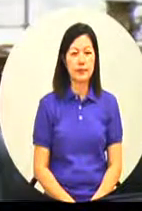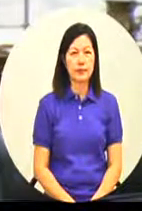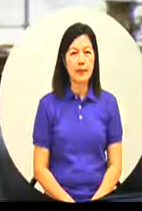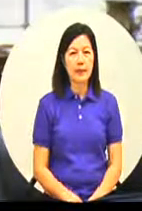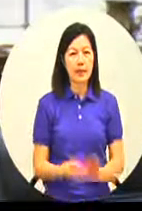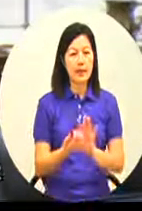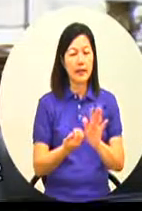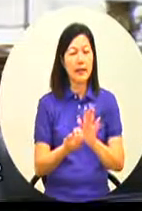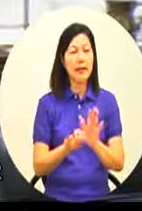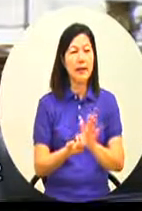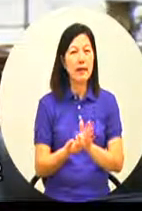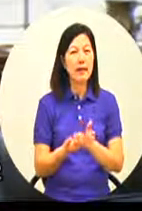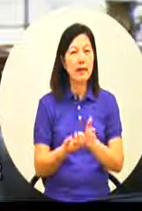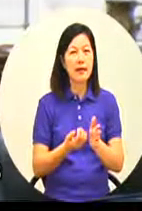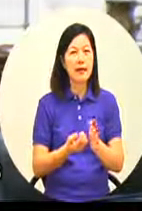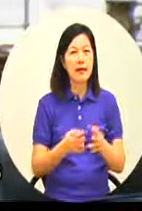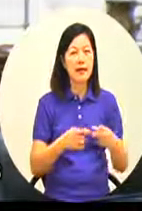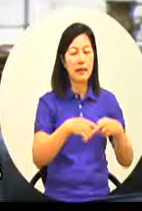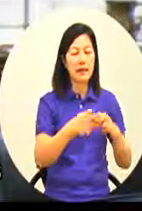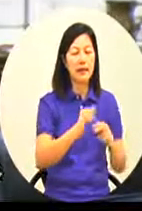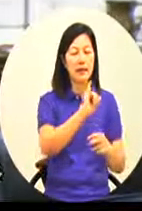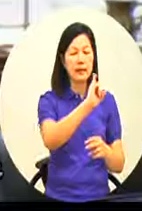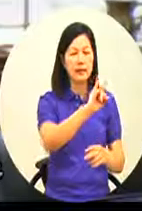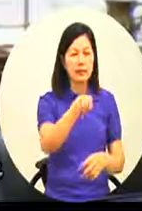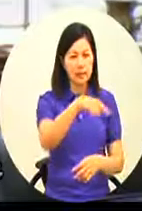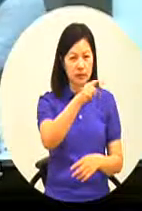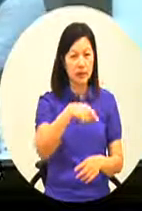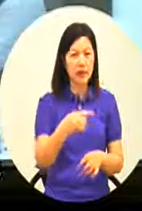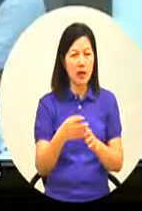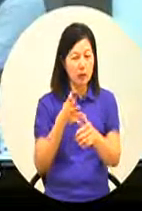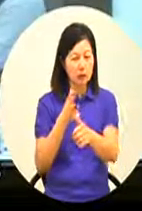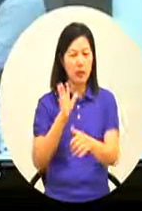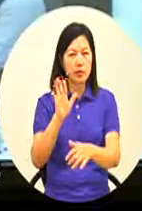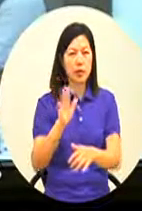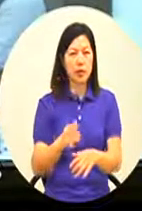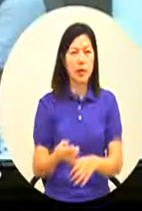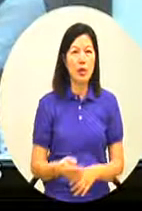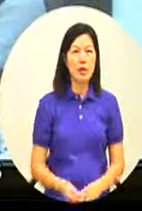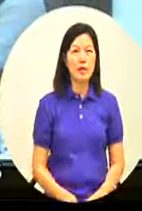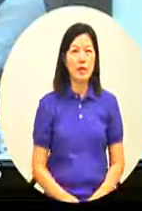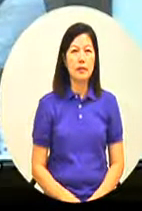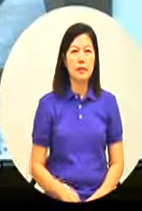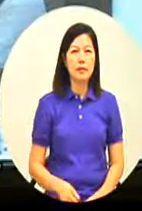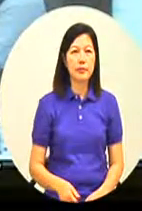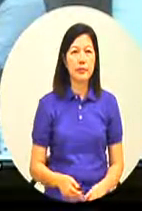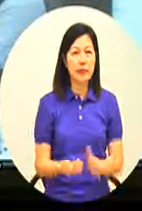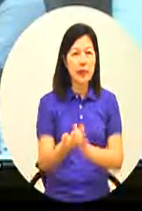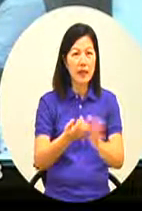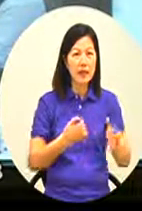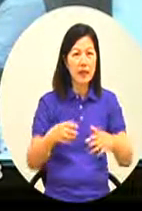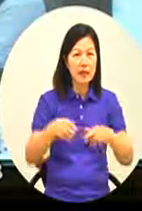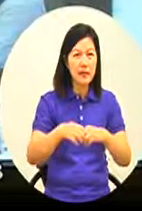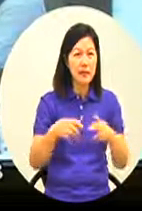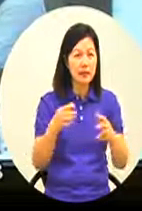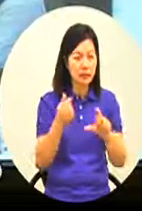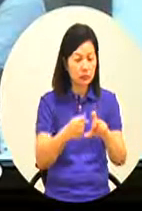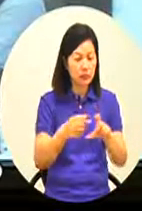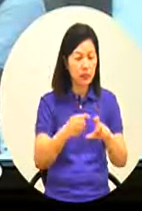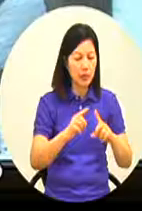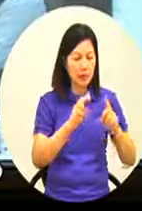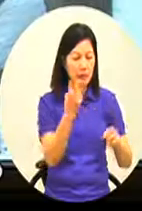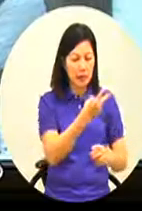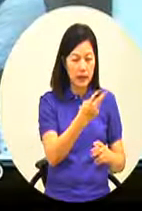到刚才那个李翘如议员，他也有咨询到，就是有关于那个旗津区南上里南上下我们两个办的共同的会刊。那